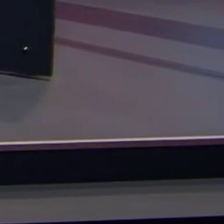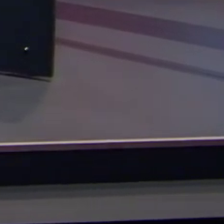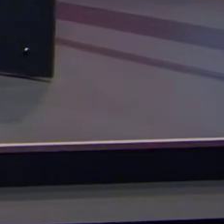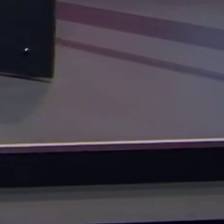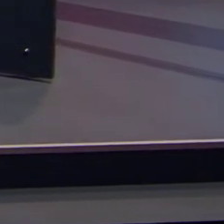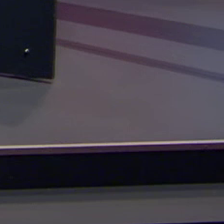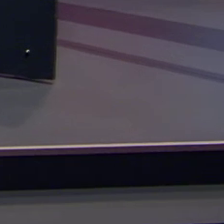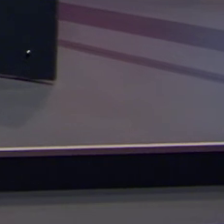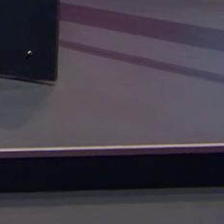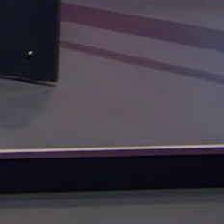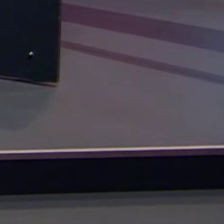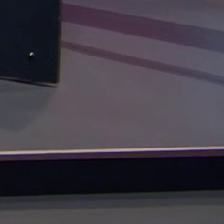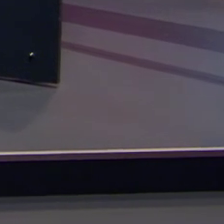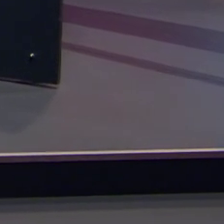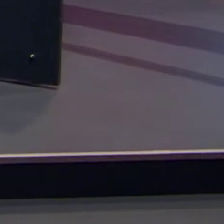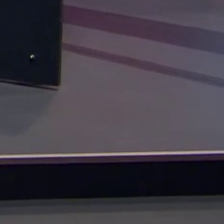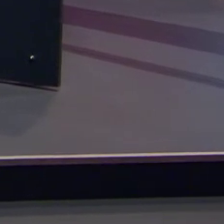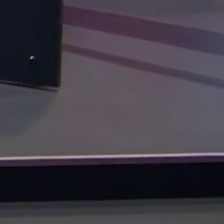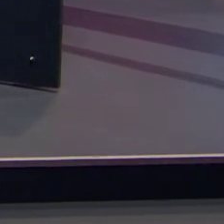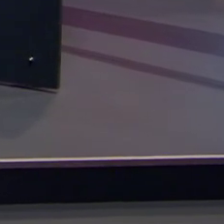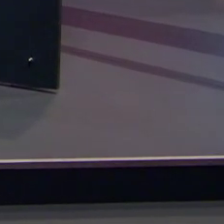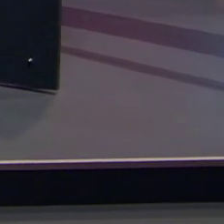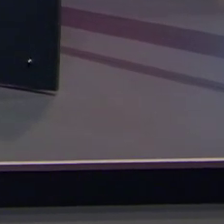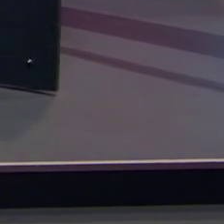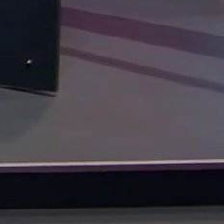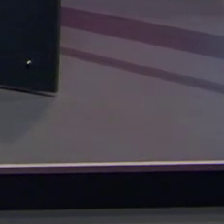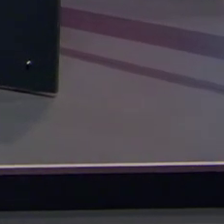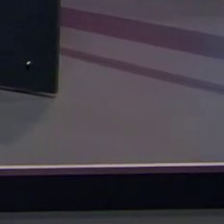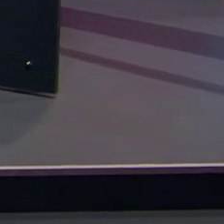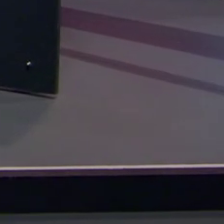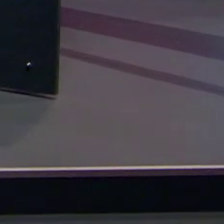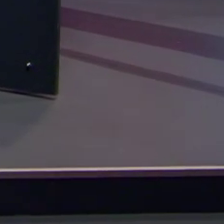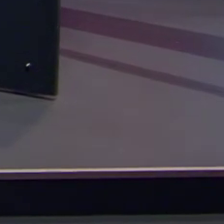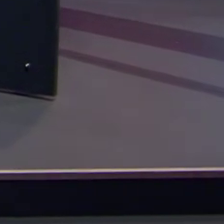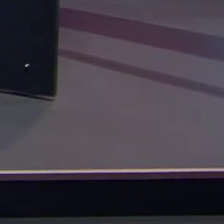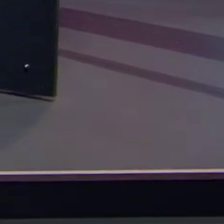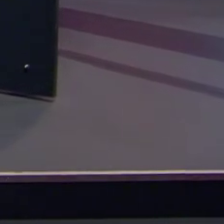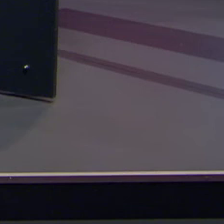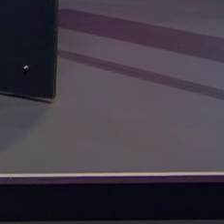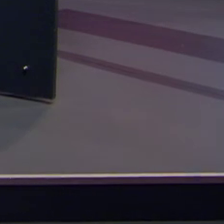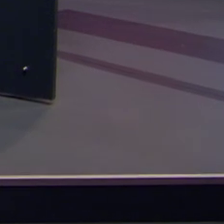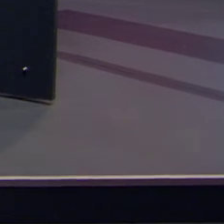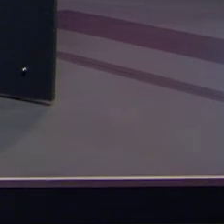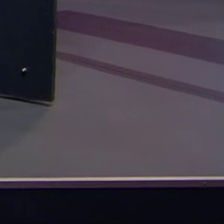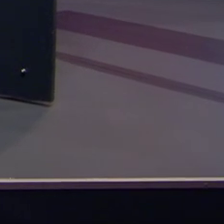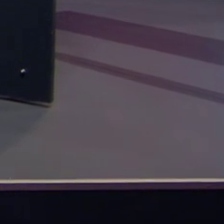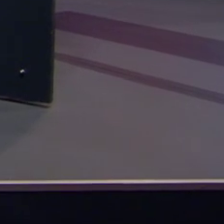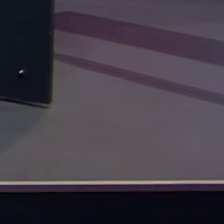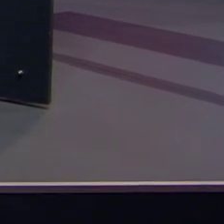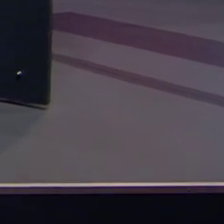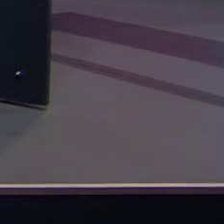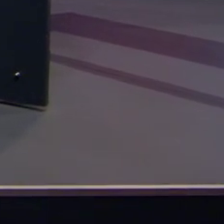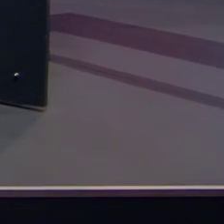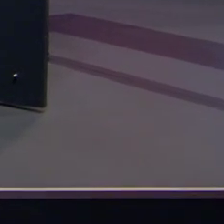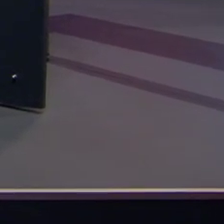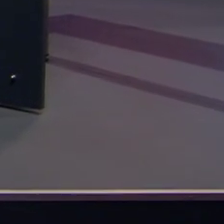goed. David Meyer van die DA wat 'n provinsiale minister was, was ook goed geweest vandag, maar behalwe vir dit was daar bitter min. En môre sal